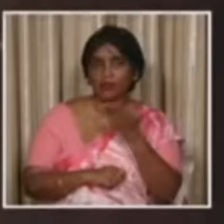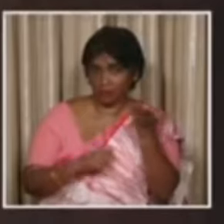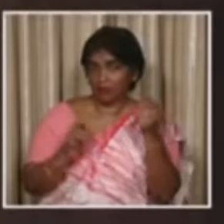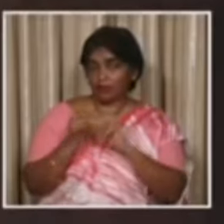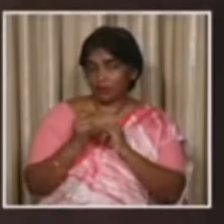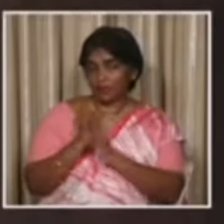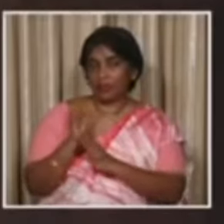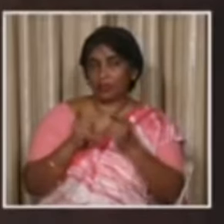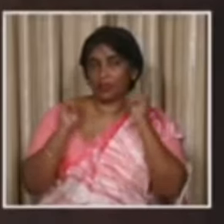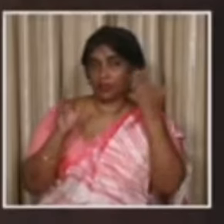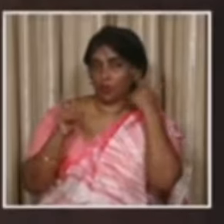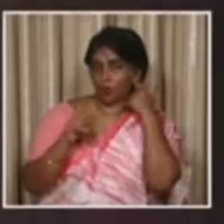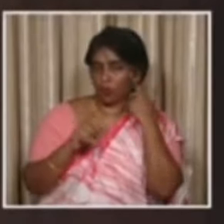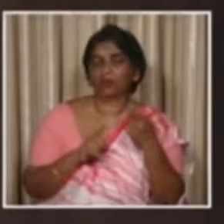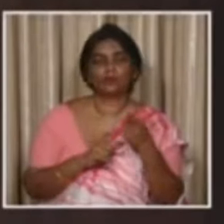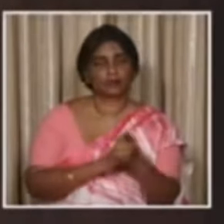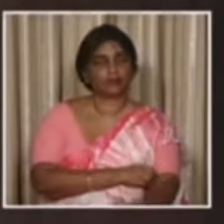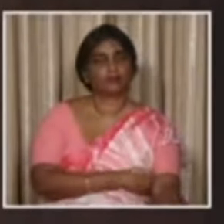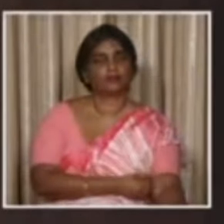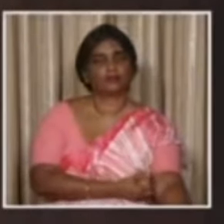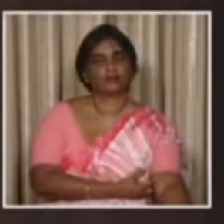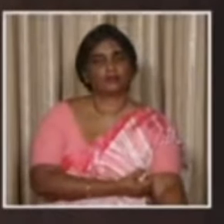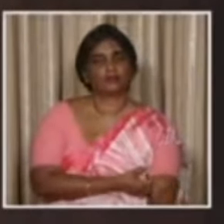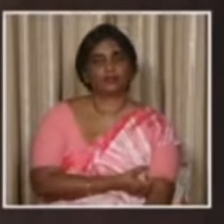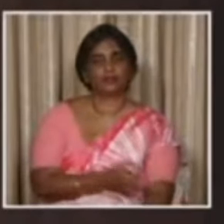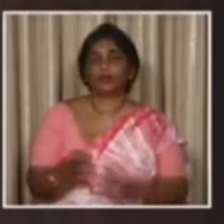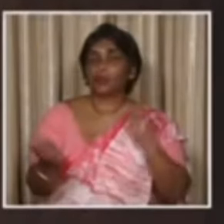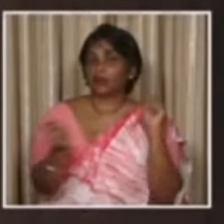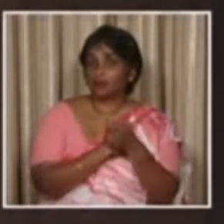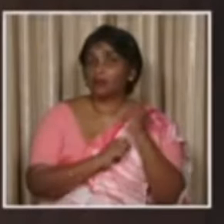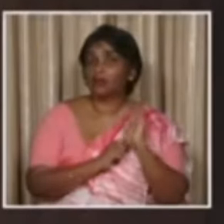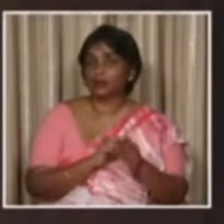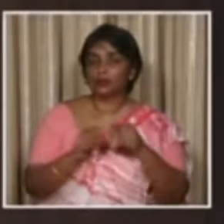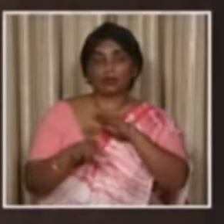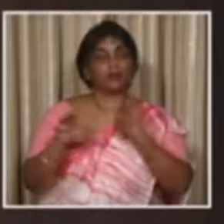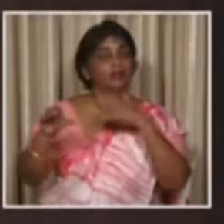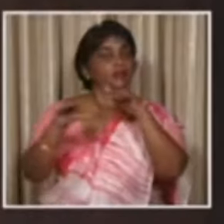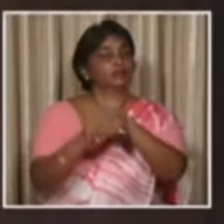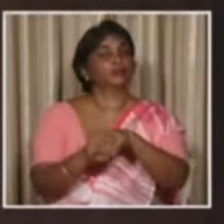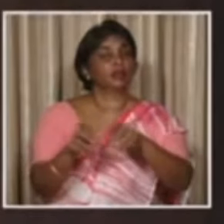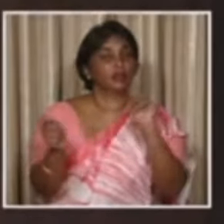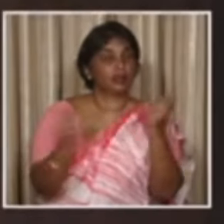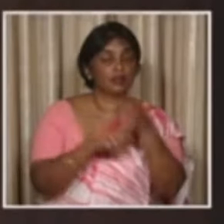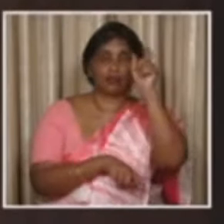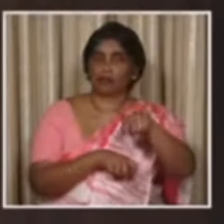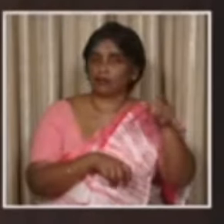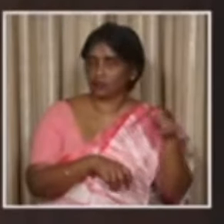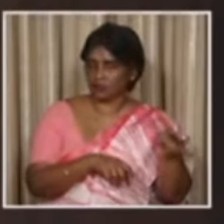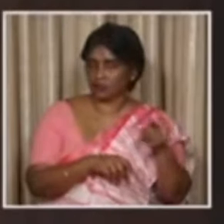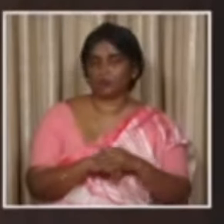හොඳ ක්‍රීඩාව ගැන හොඳ අවබෝධයක් තියෙන කෙනෙක් මැච් එක ගහන්නේ පිච් එකට ගිහිල්ලා ක්‍රිකට් ගහන්නේ ක්‍රිකට්